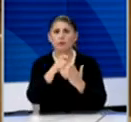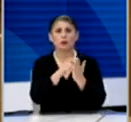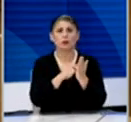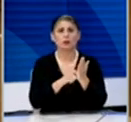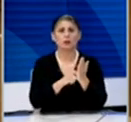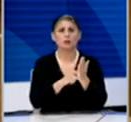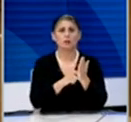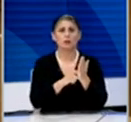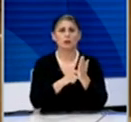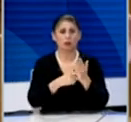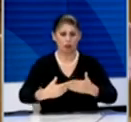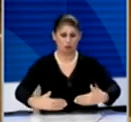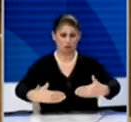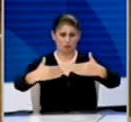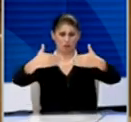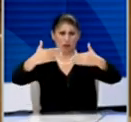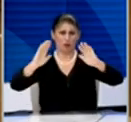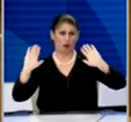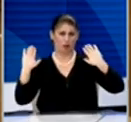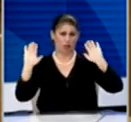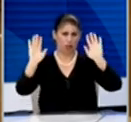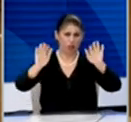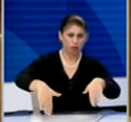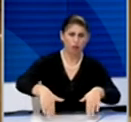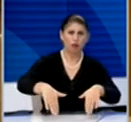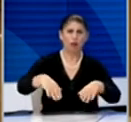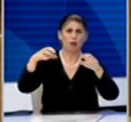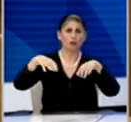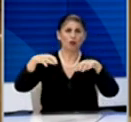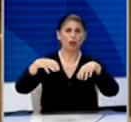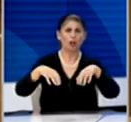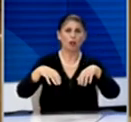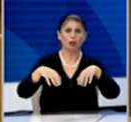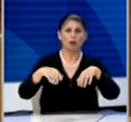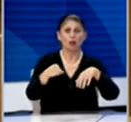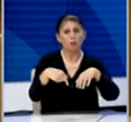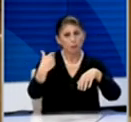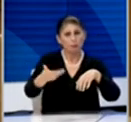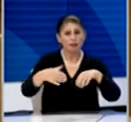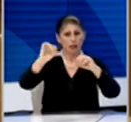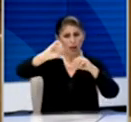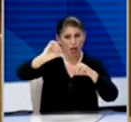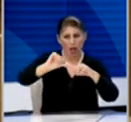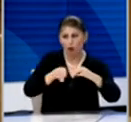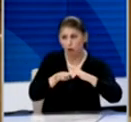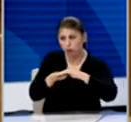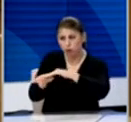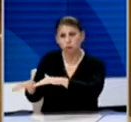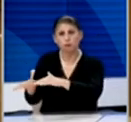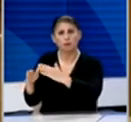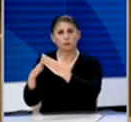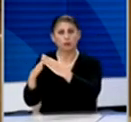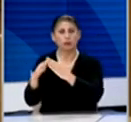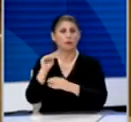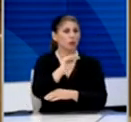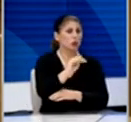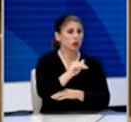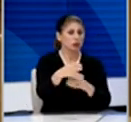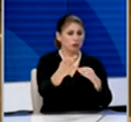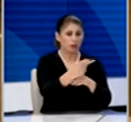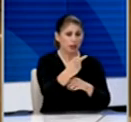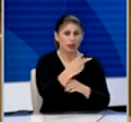γράψανε τη μάντρα έπεσε η μάντρα όπως ήτανε από τα νερά και τα νερά μπήκαν συνέχεια μεςα στο σπίτι και όταν ρωτήσαμε μείς στο συνεργείο